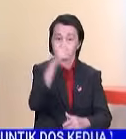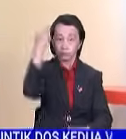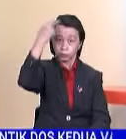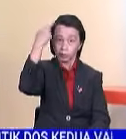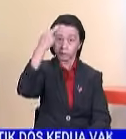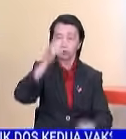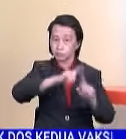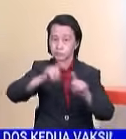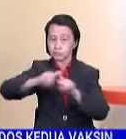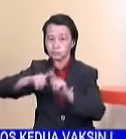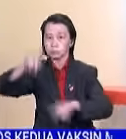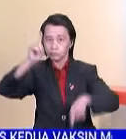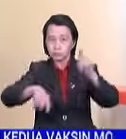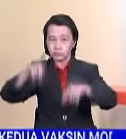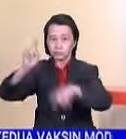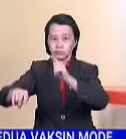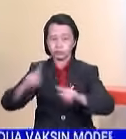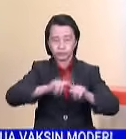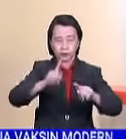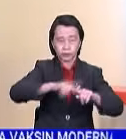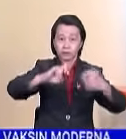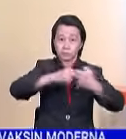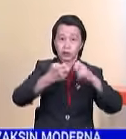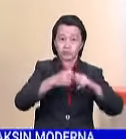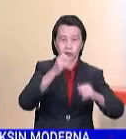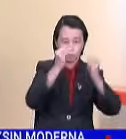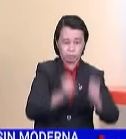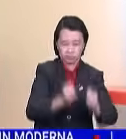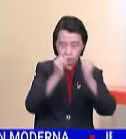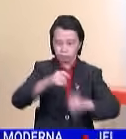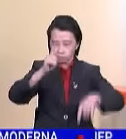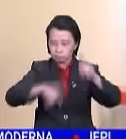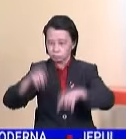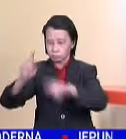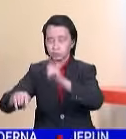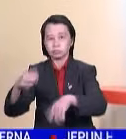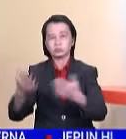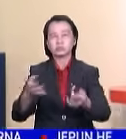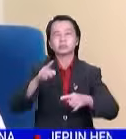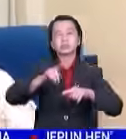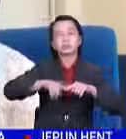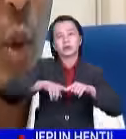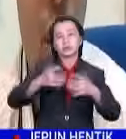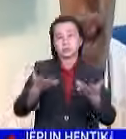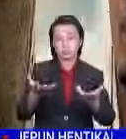fakta jadi setiap masalah-masalah tersebut adalah ini